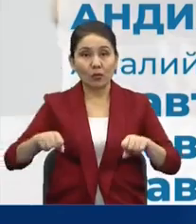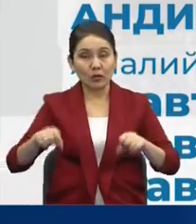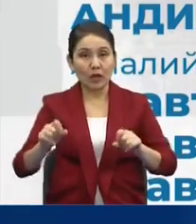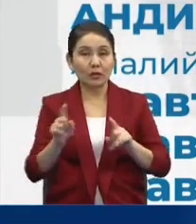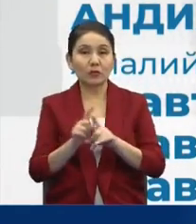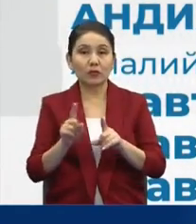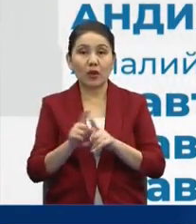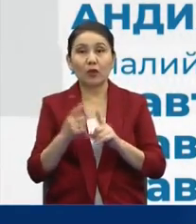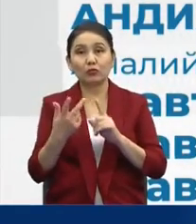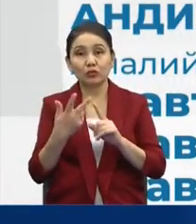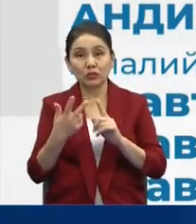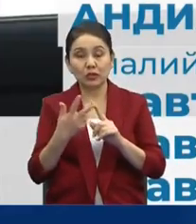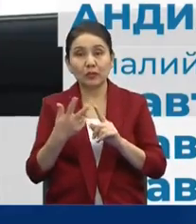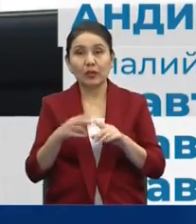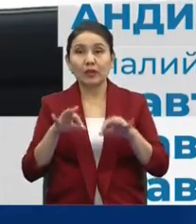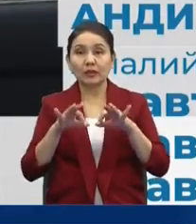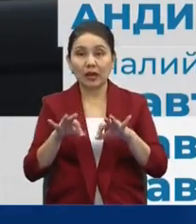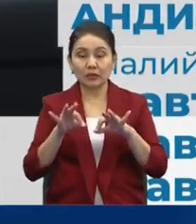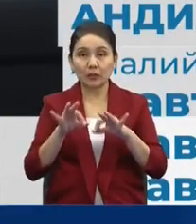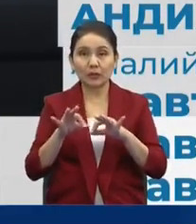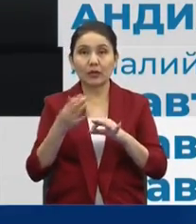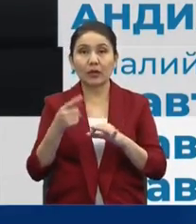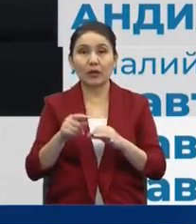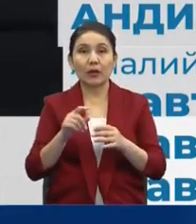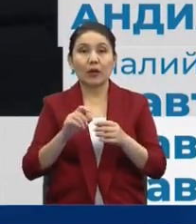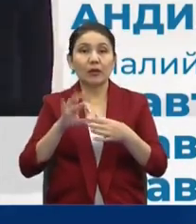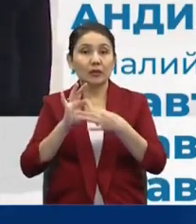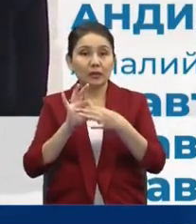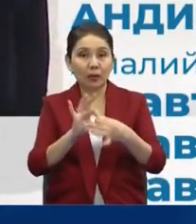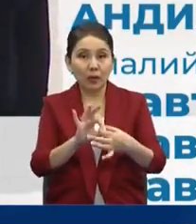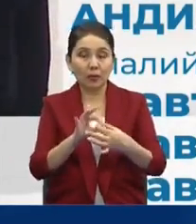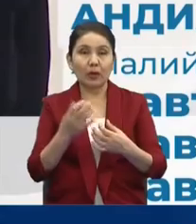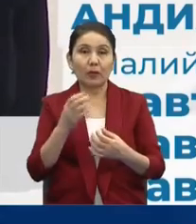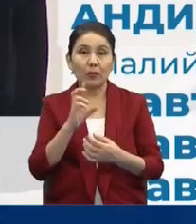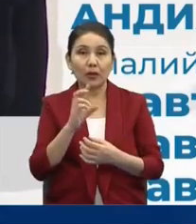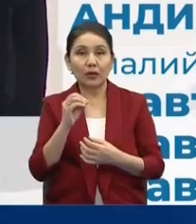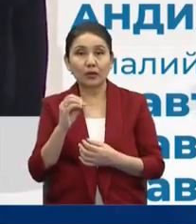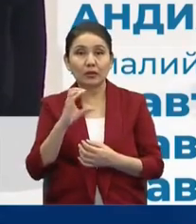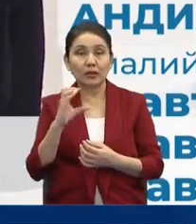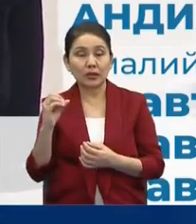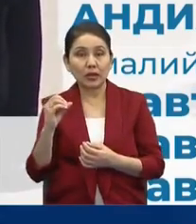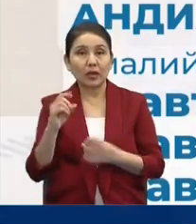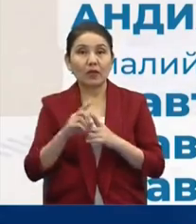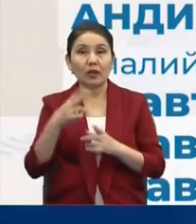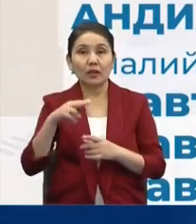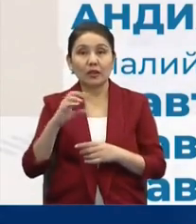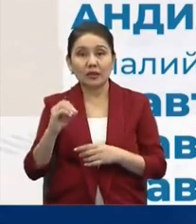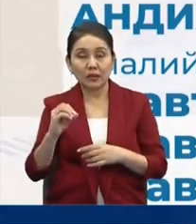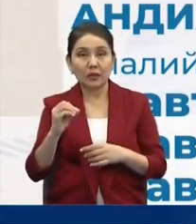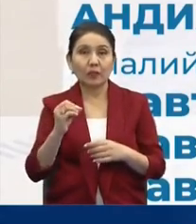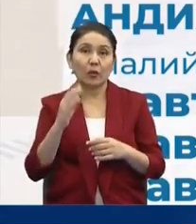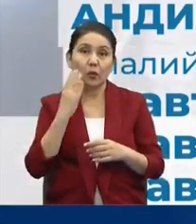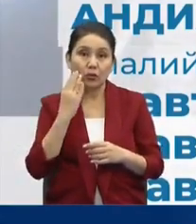vositalarini, 3-uchisida esa transport vositalarini tirkama bilan boshqarish, ya'ni BE, SE va DE toifalari